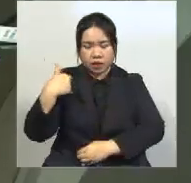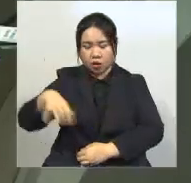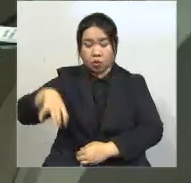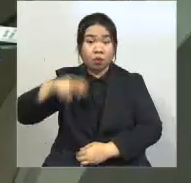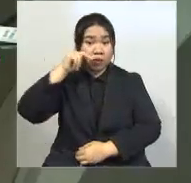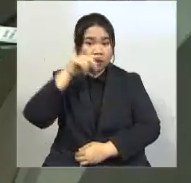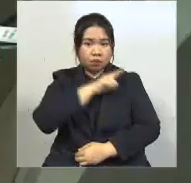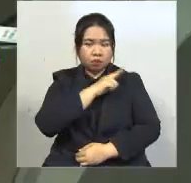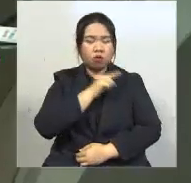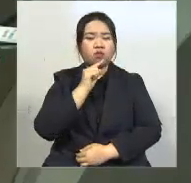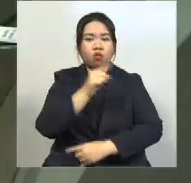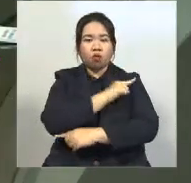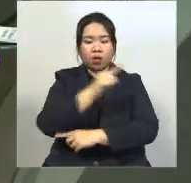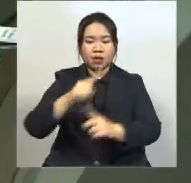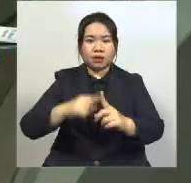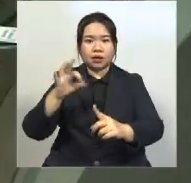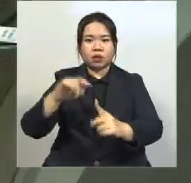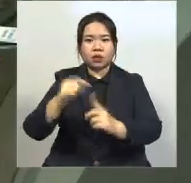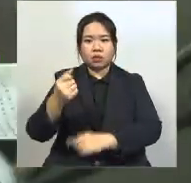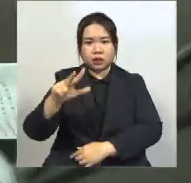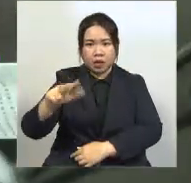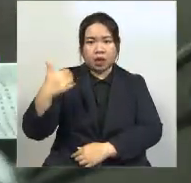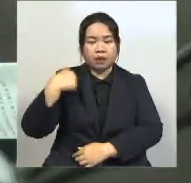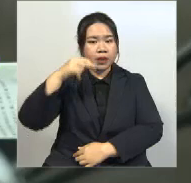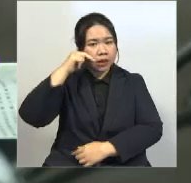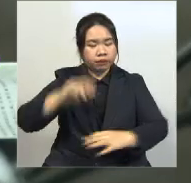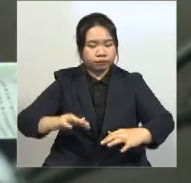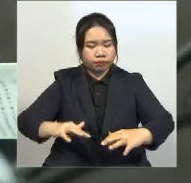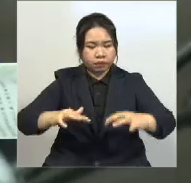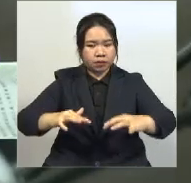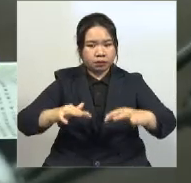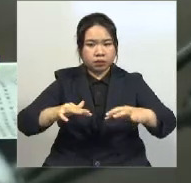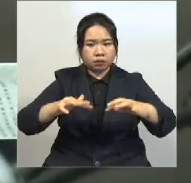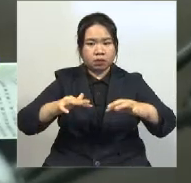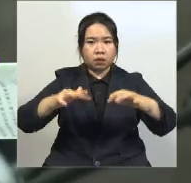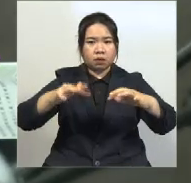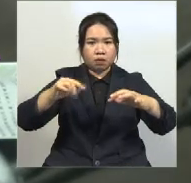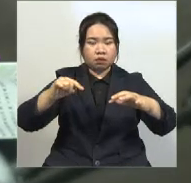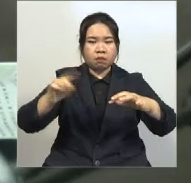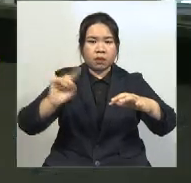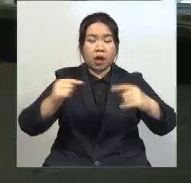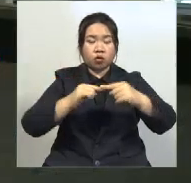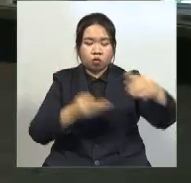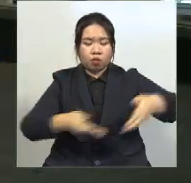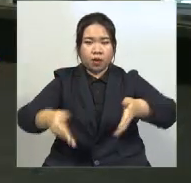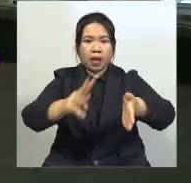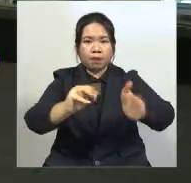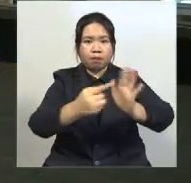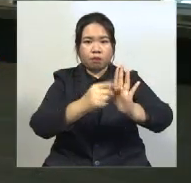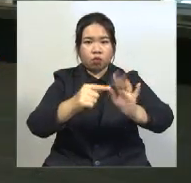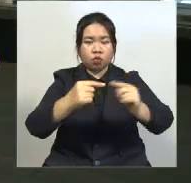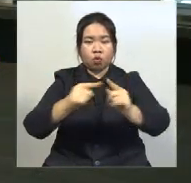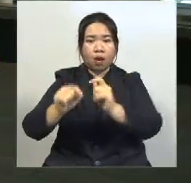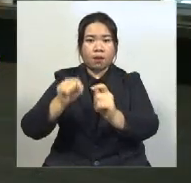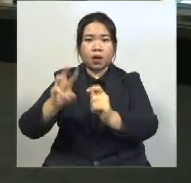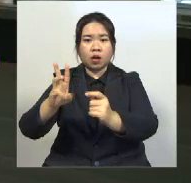ภายในวันที่13กันยายนนี้ปริมาณน้ำจะเพิ่มสูงขึ้นส่งผลให้ทางขวาของลุ่มน้ำมูลนั่นก็คือ